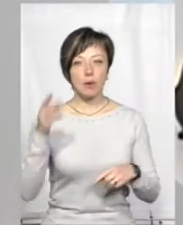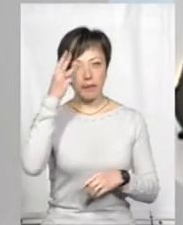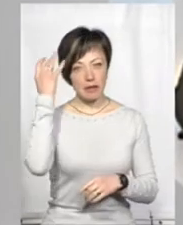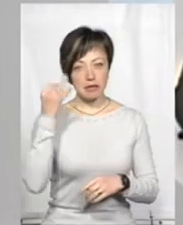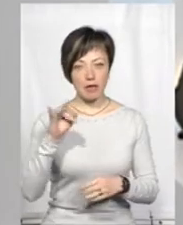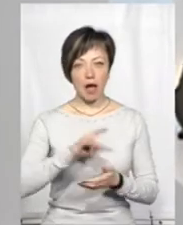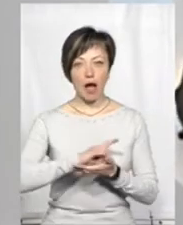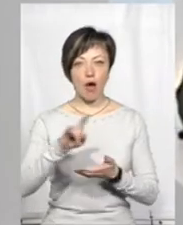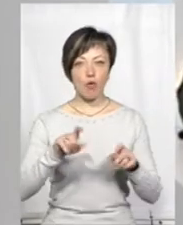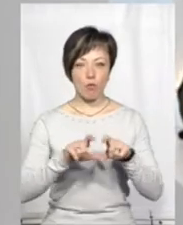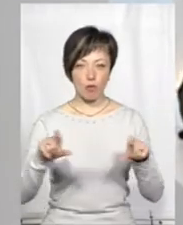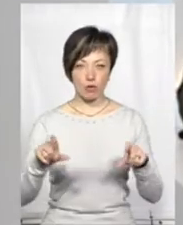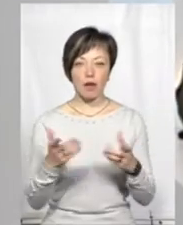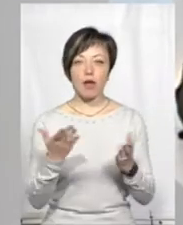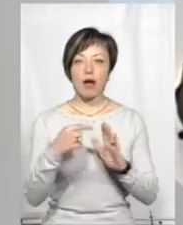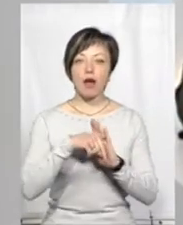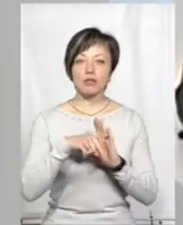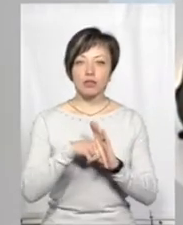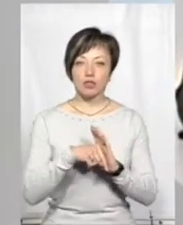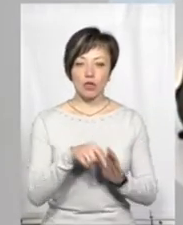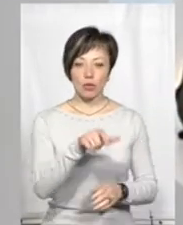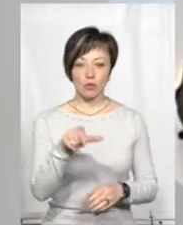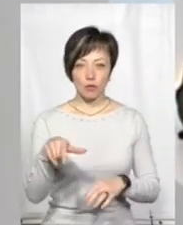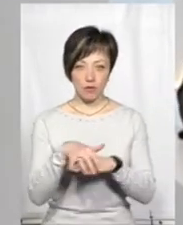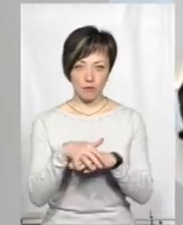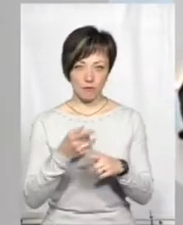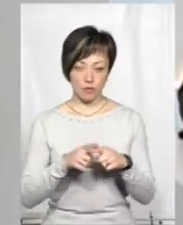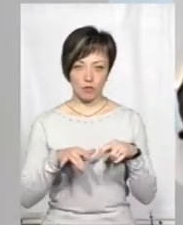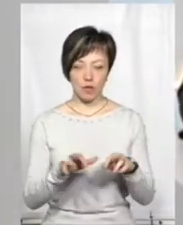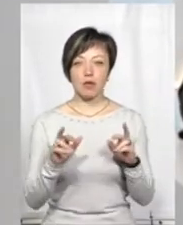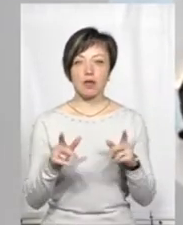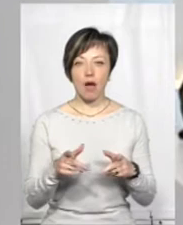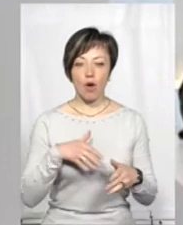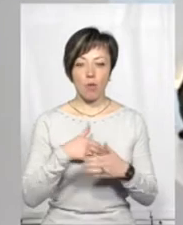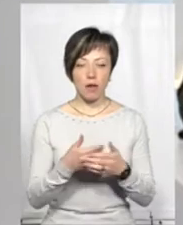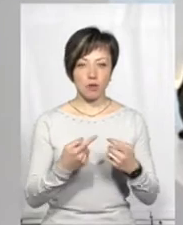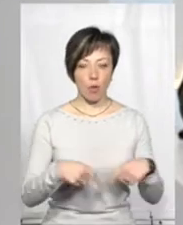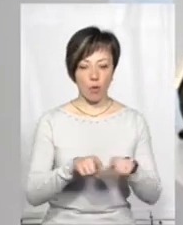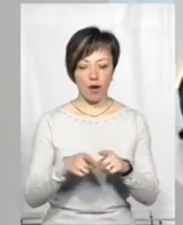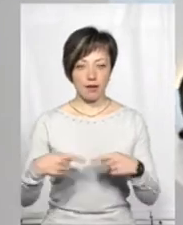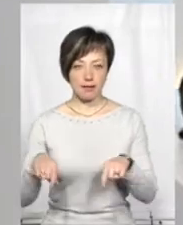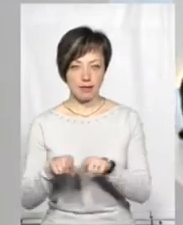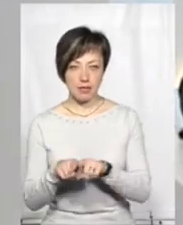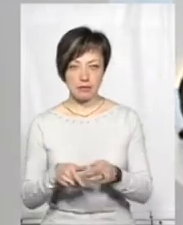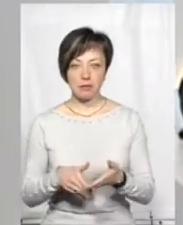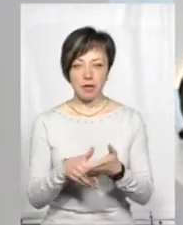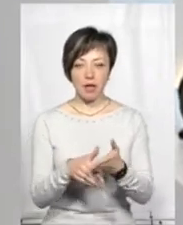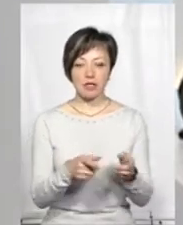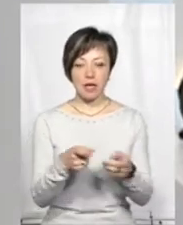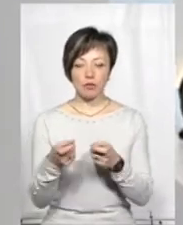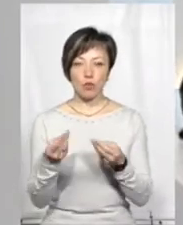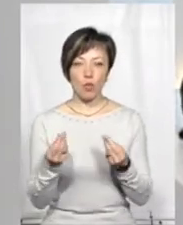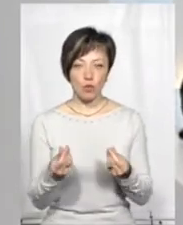Хмельницький аеропорт? Яка роль громадськості у цьому процесі? І як громадські організації сприяють